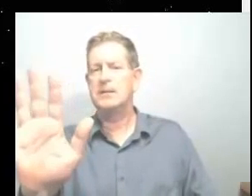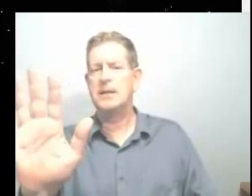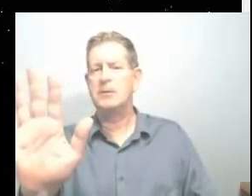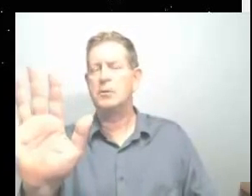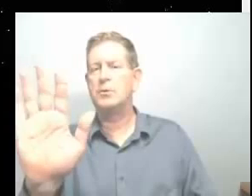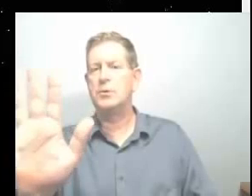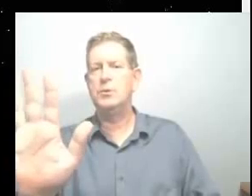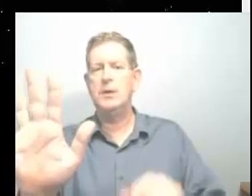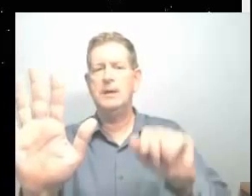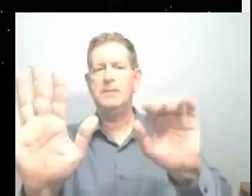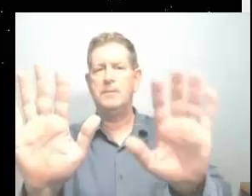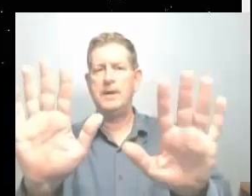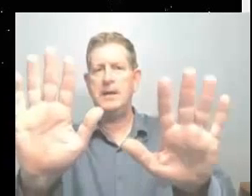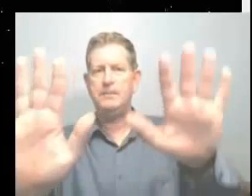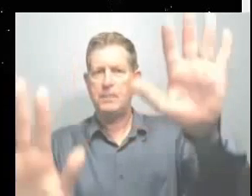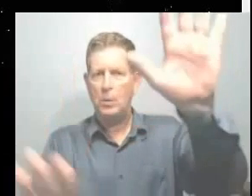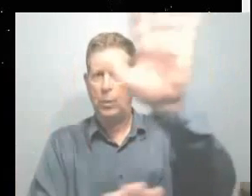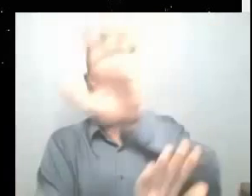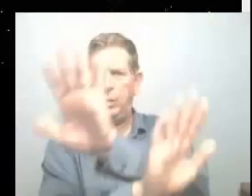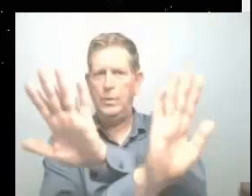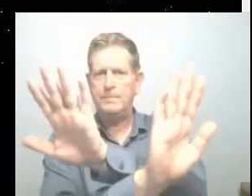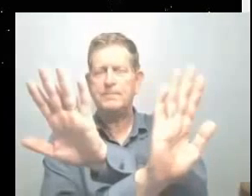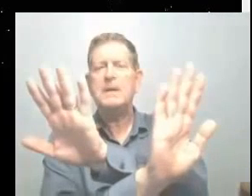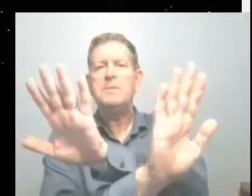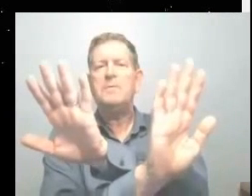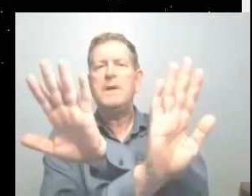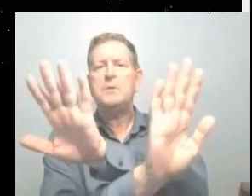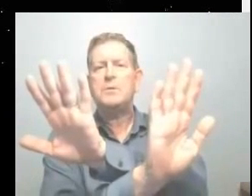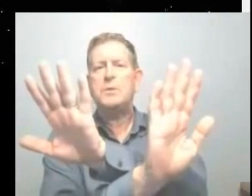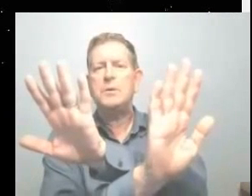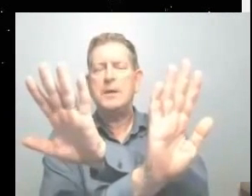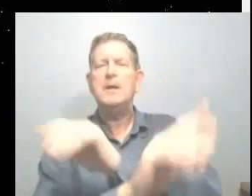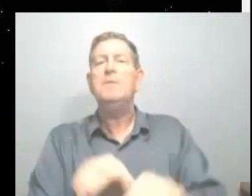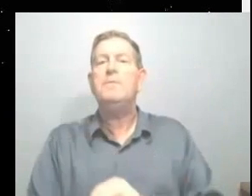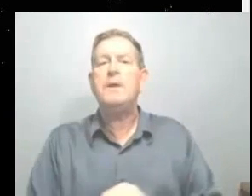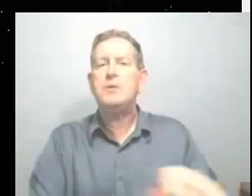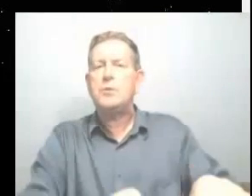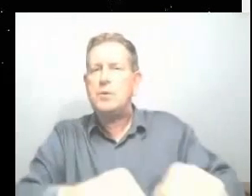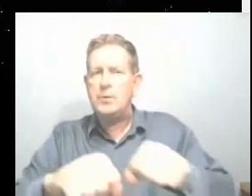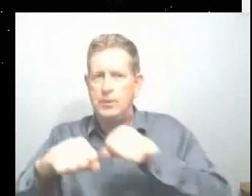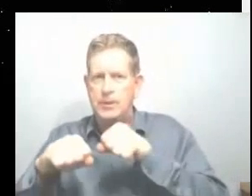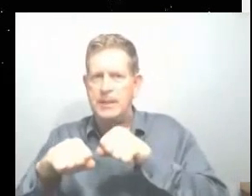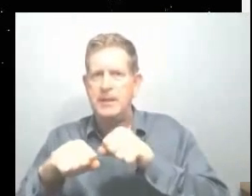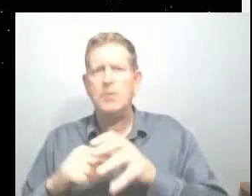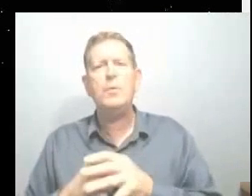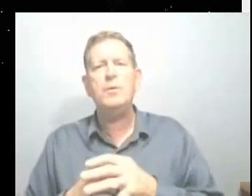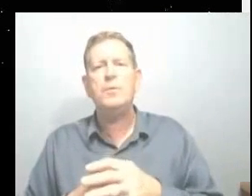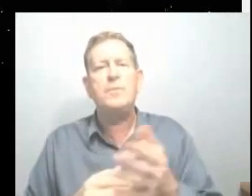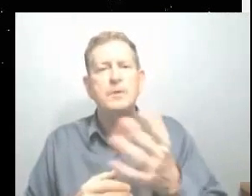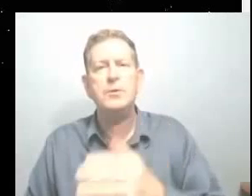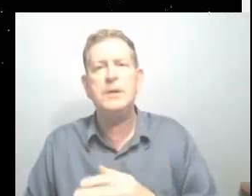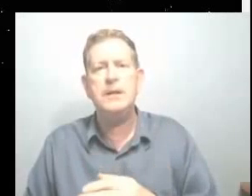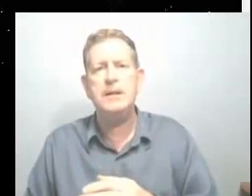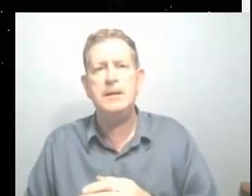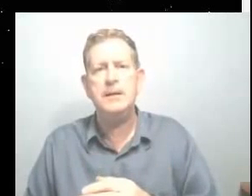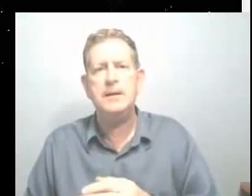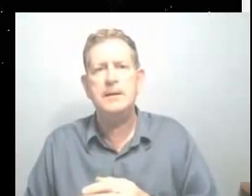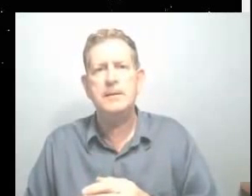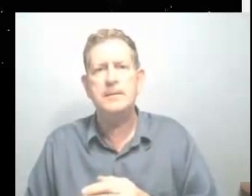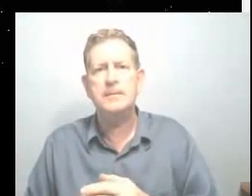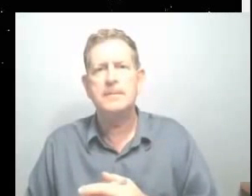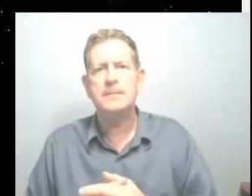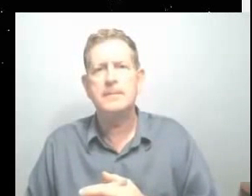ce serait donc tu fais, fais-tu, fais-tu le lit? Oui ou non? Fais-tu le lit?